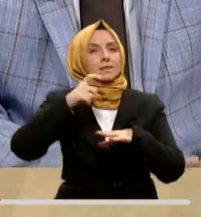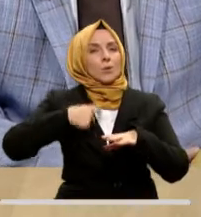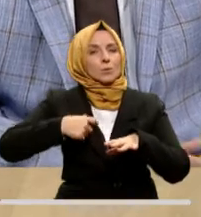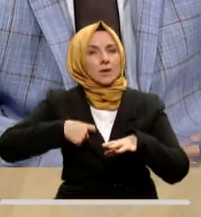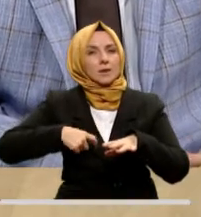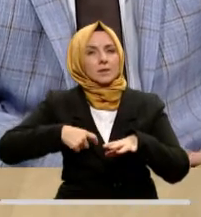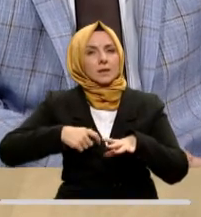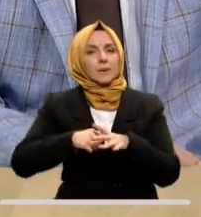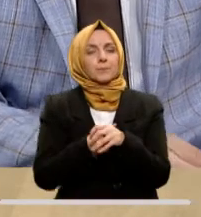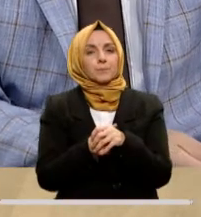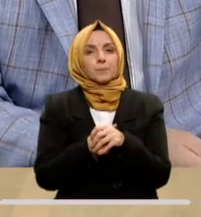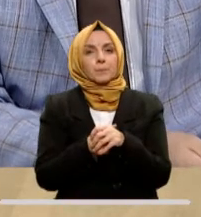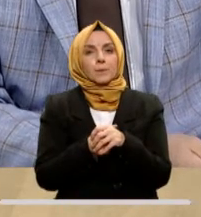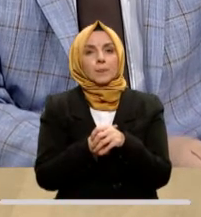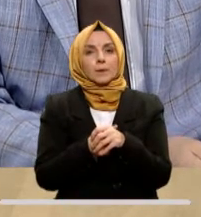bu